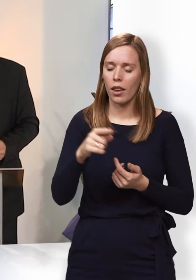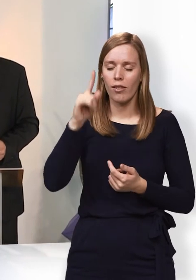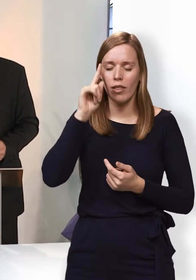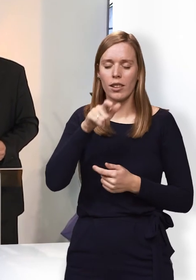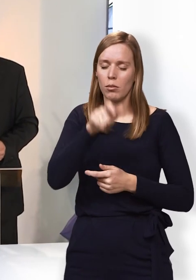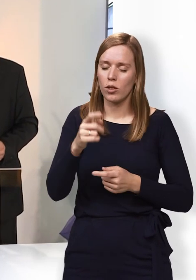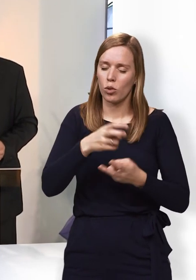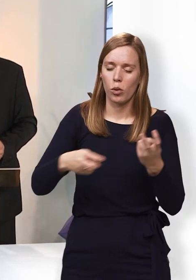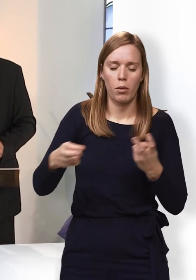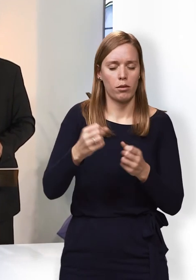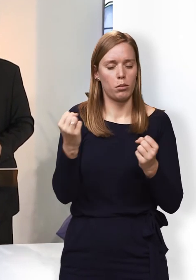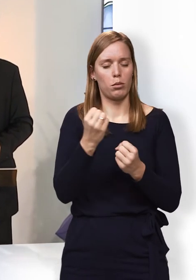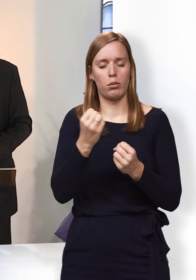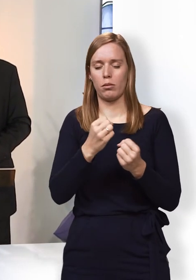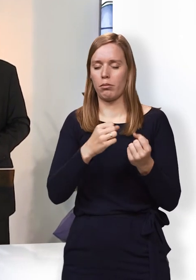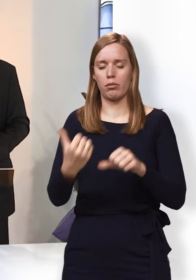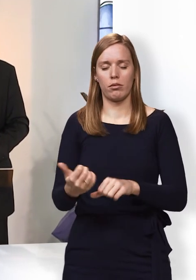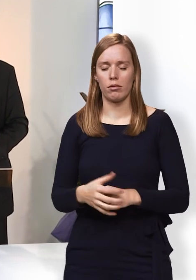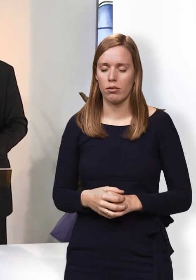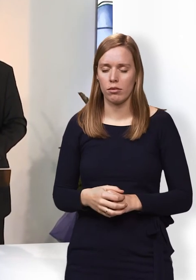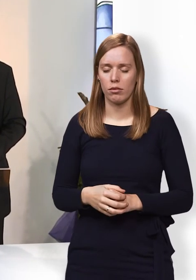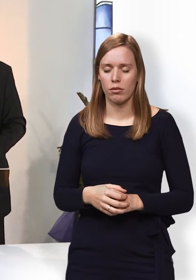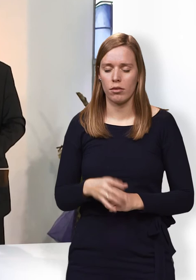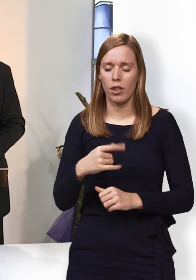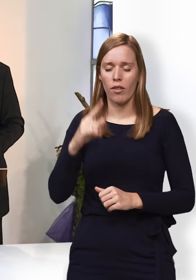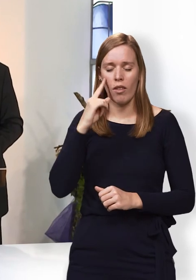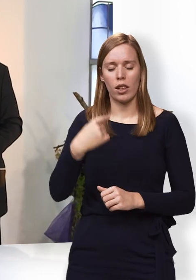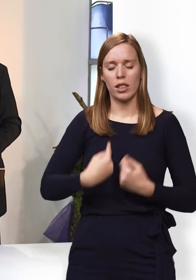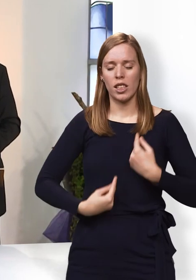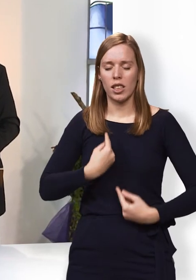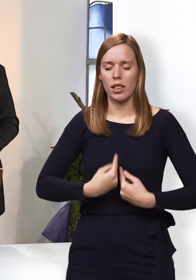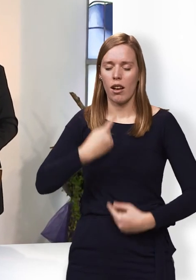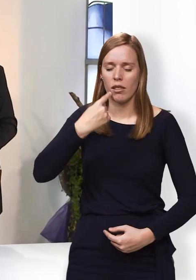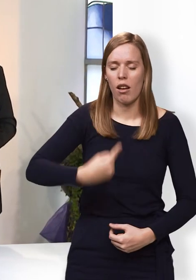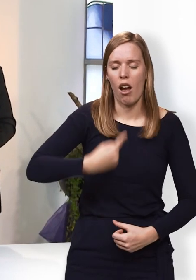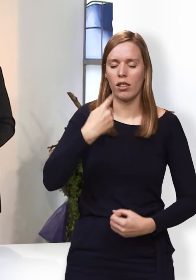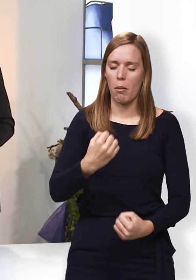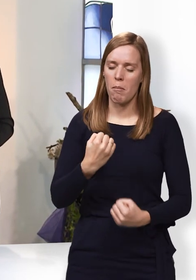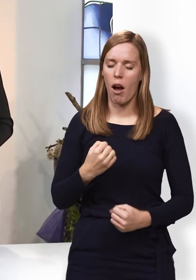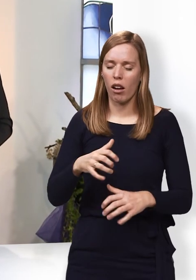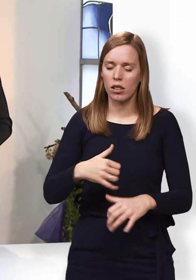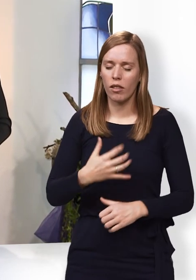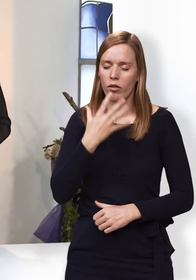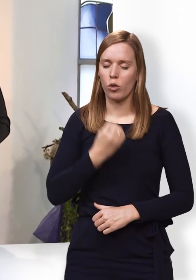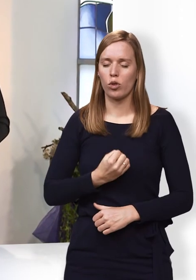miteinander umgehen und wie wir getrieben werden von Macht, von Neid, von